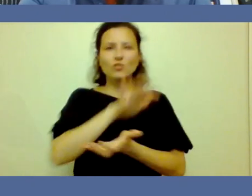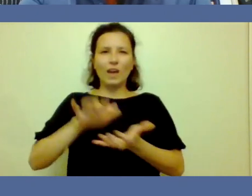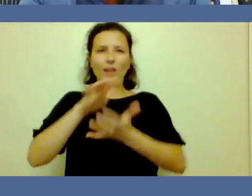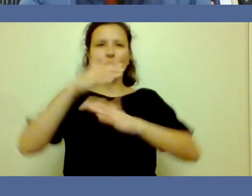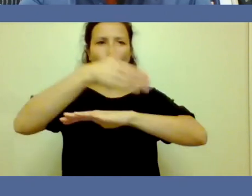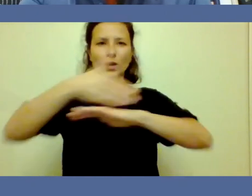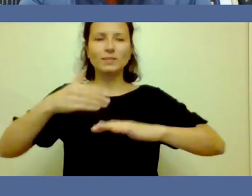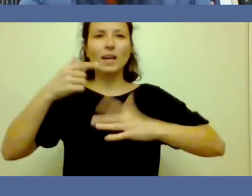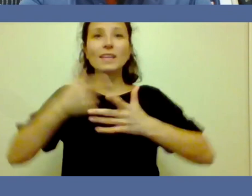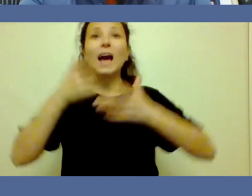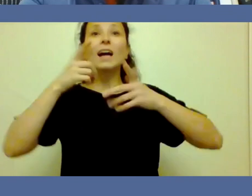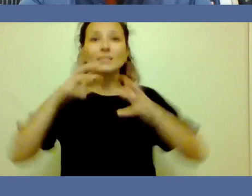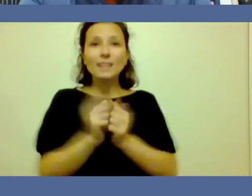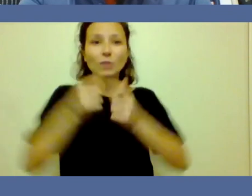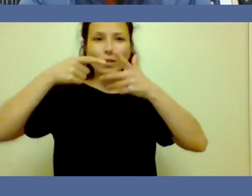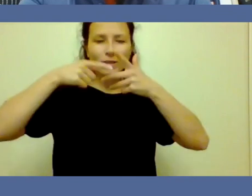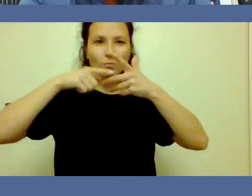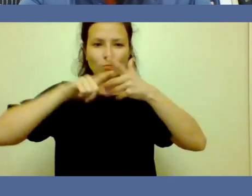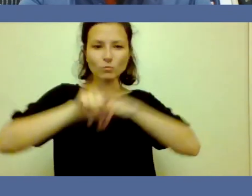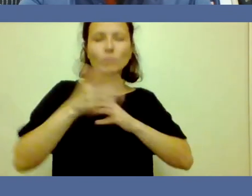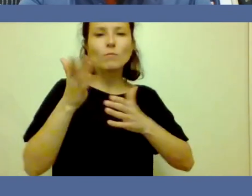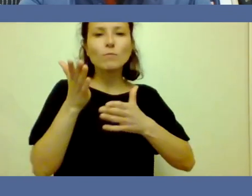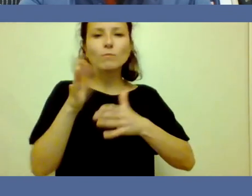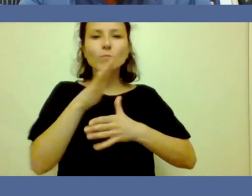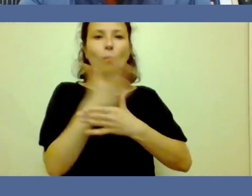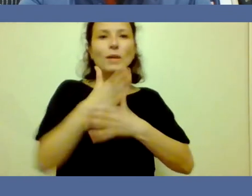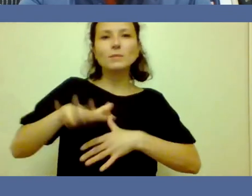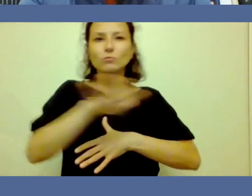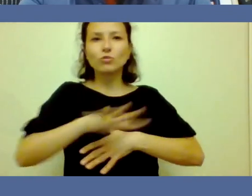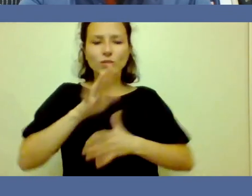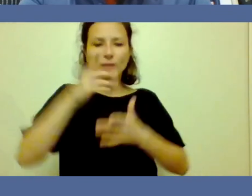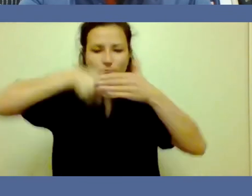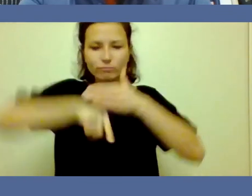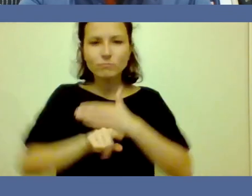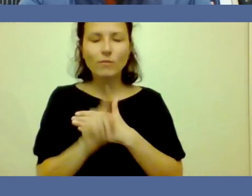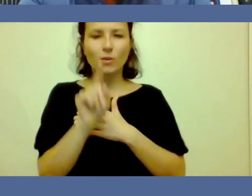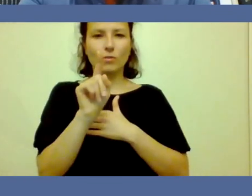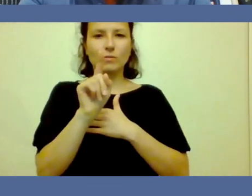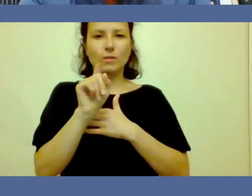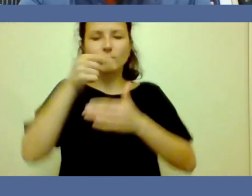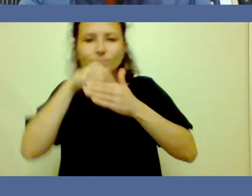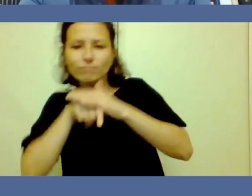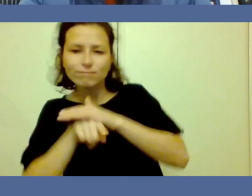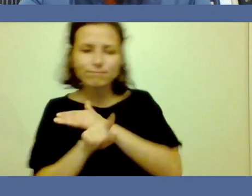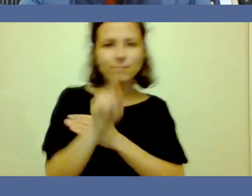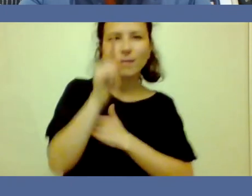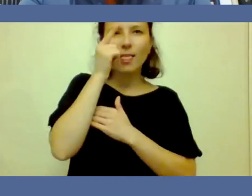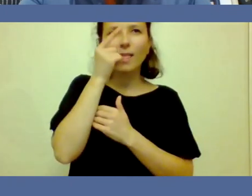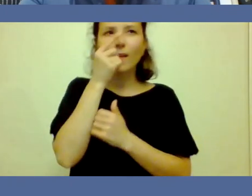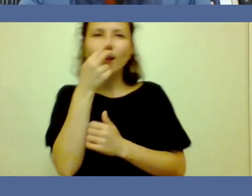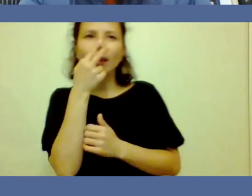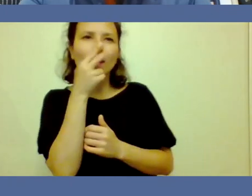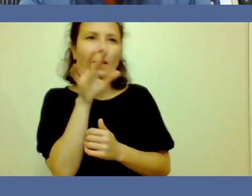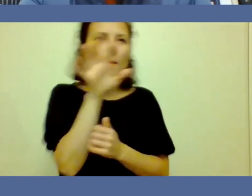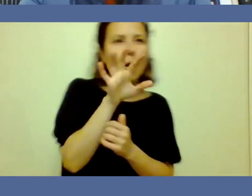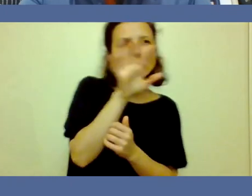rzeczywistym światem i tym, który się samemu stwarza i pan tam wchodzi, jak wślizguje się pan tam i podgląda pan te postaci